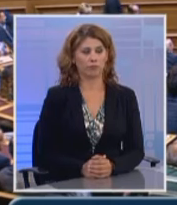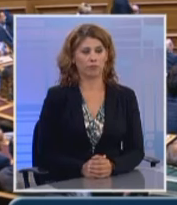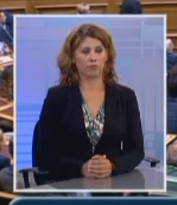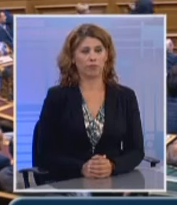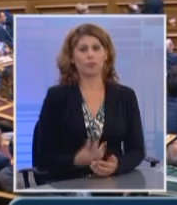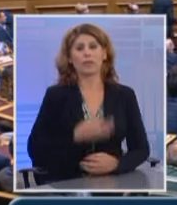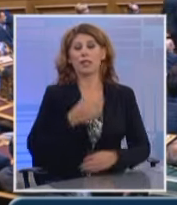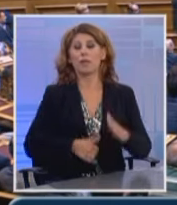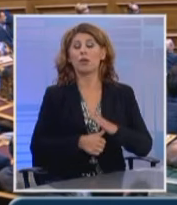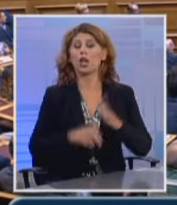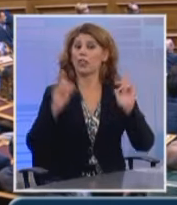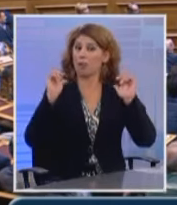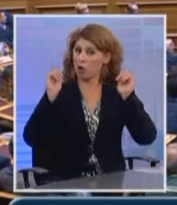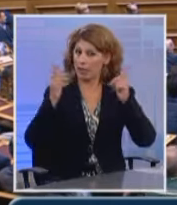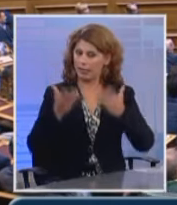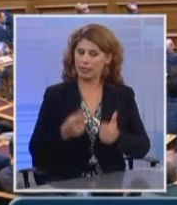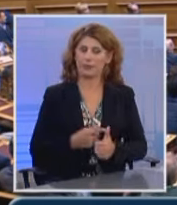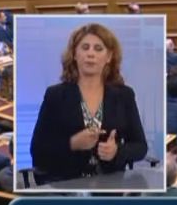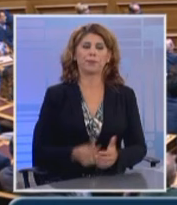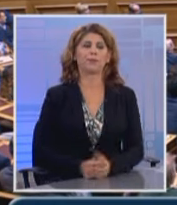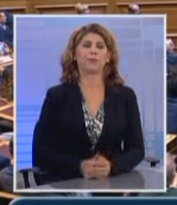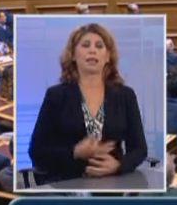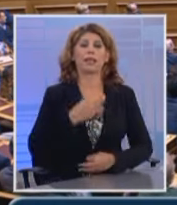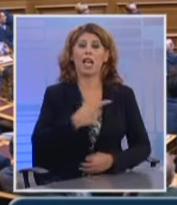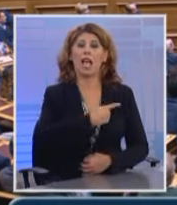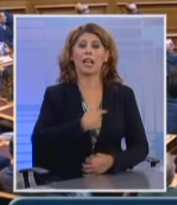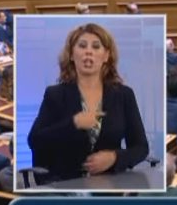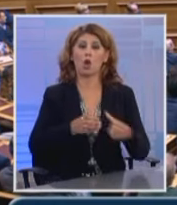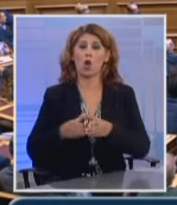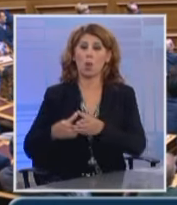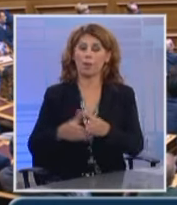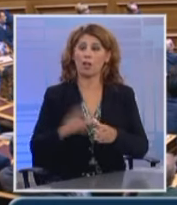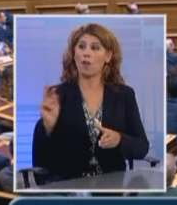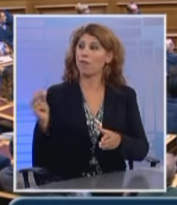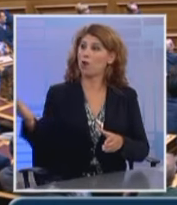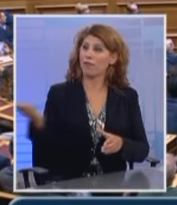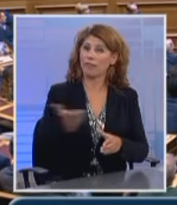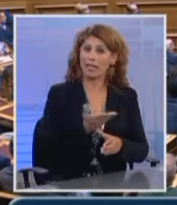Κύριε Πρόεδρε της Δημοκρατίας, κύριε Αρχή των Κομμάτων, βουλευτές,